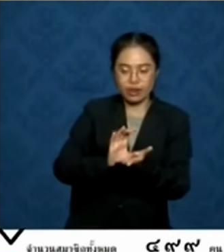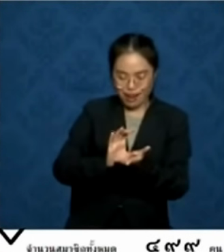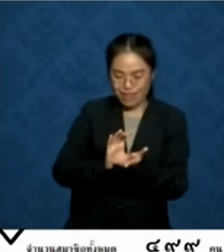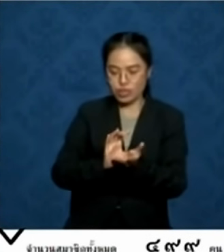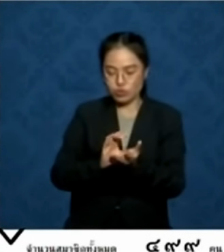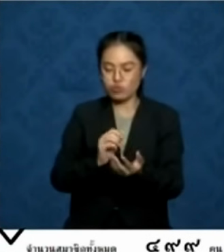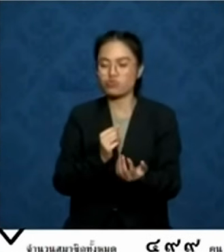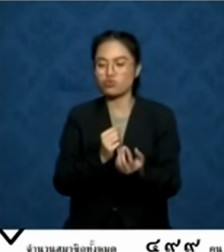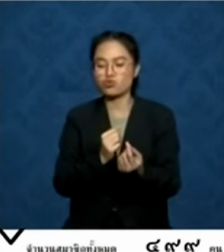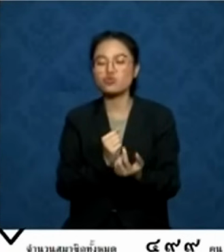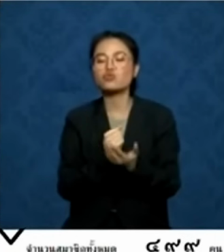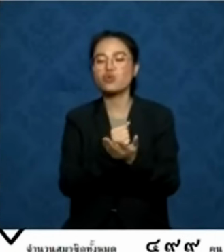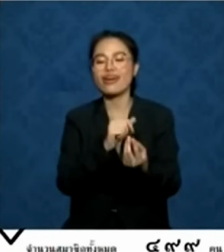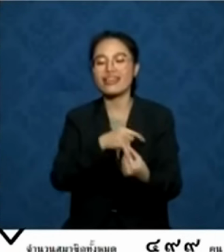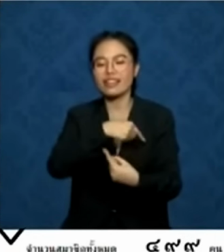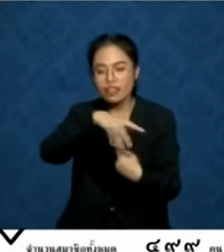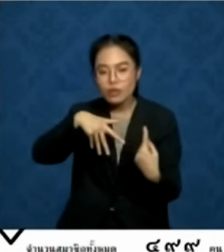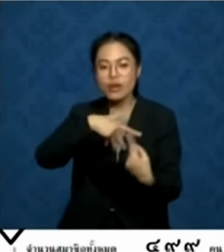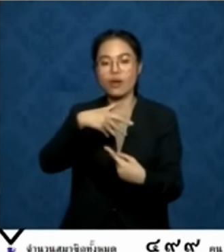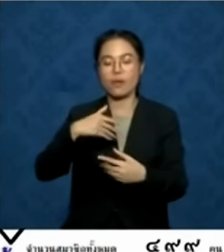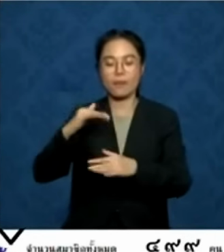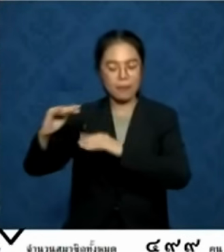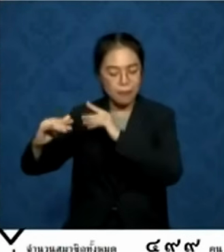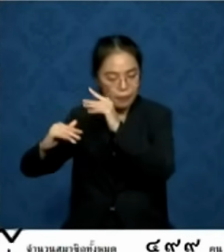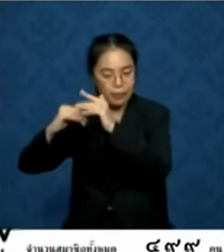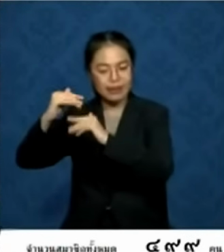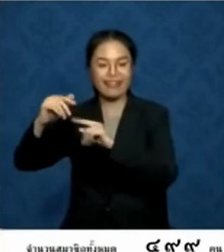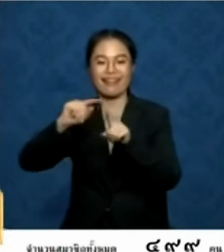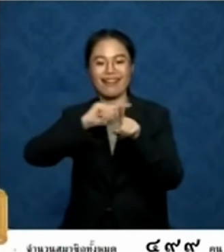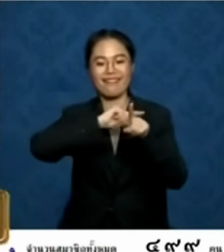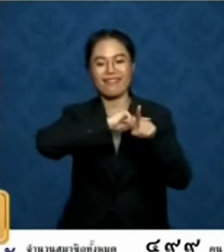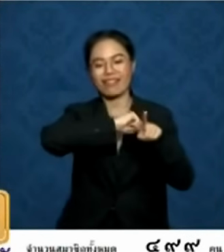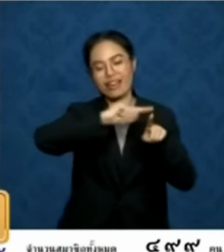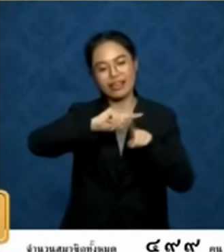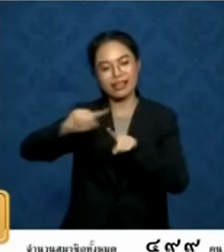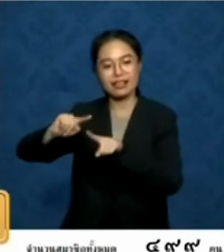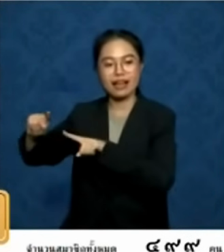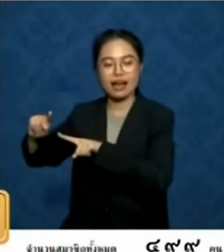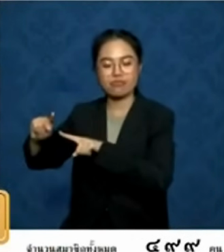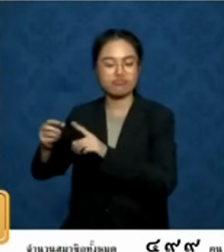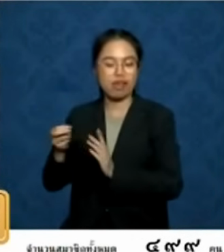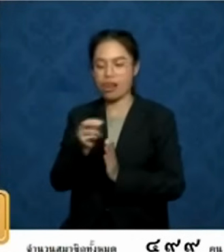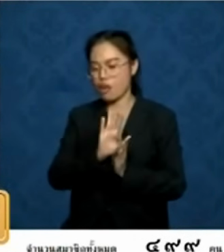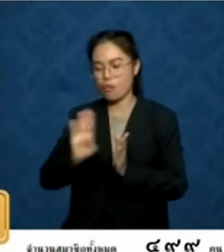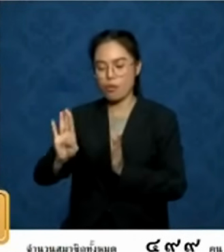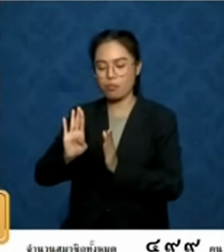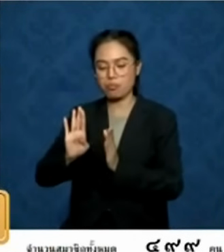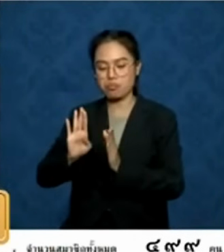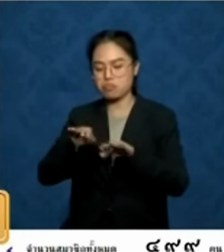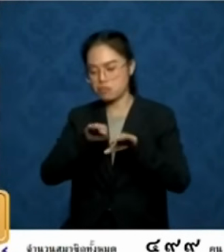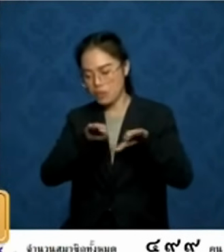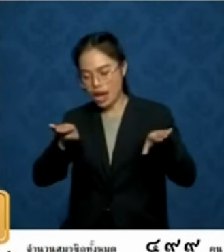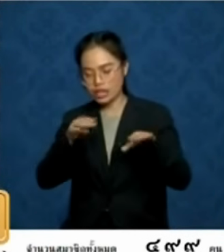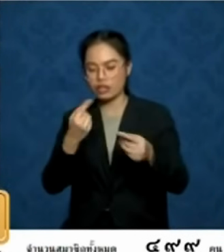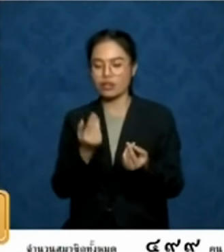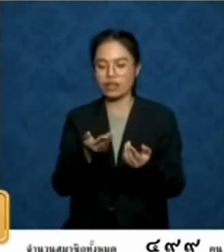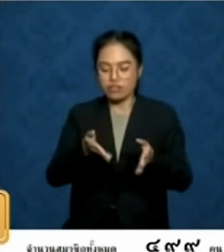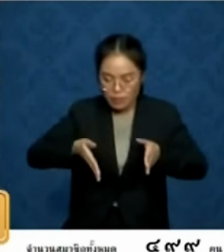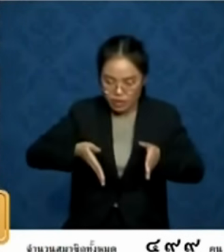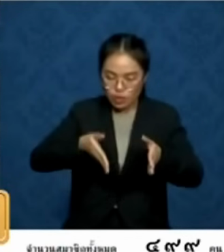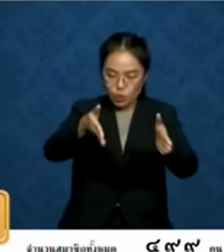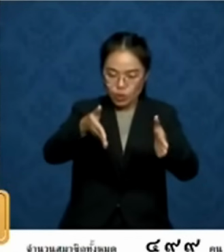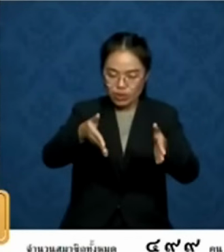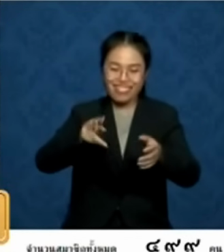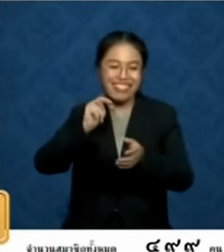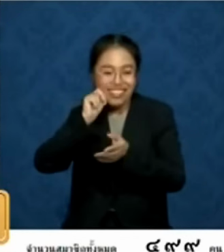แวดล้อมโดยพัฒนาโครงสร้างพื้นฐานทุกมิติอย่างเป็นระบบทั้งทางบกทางน้ำและท